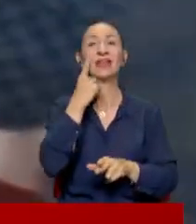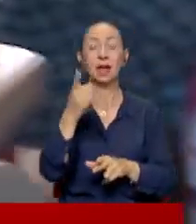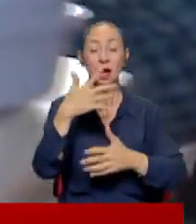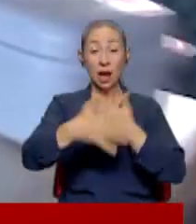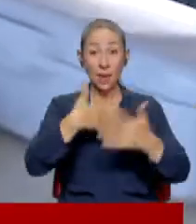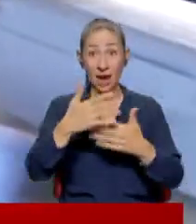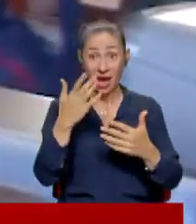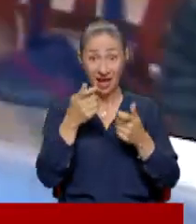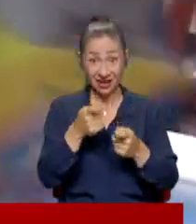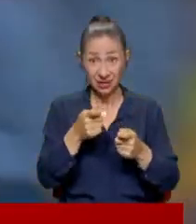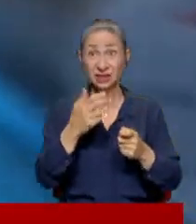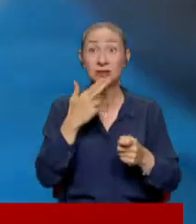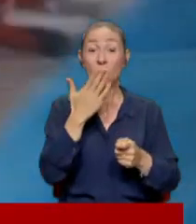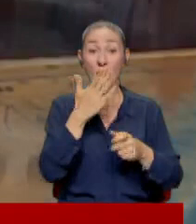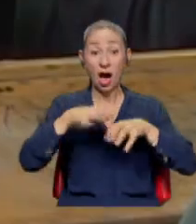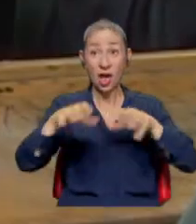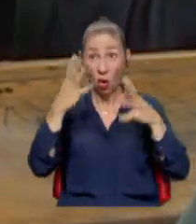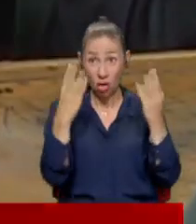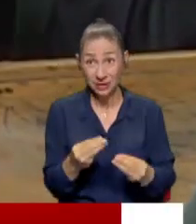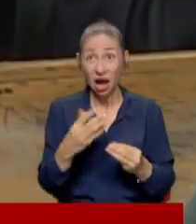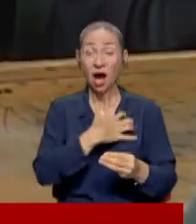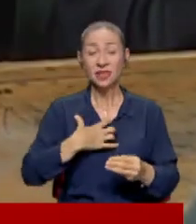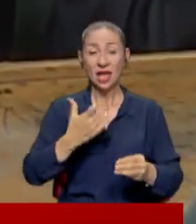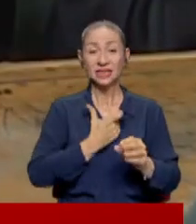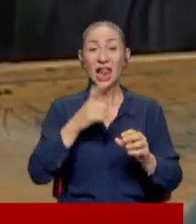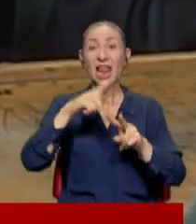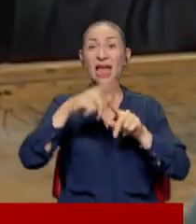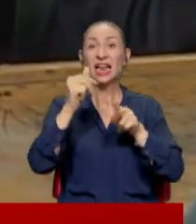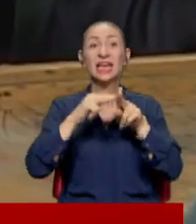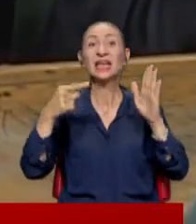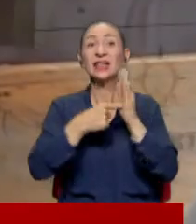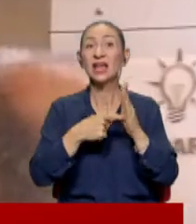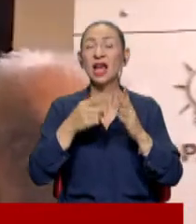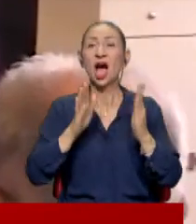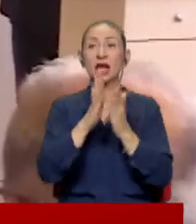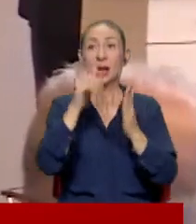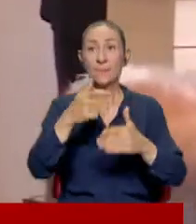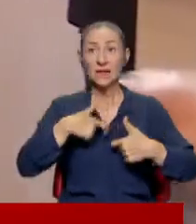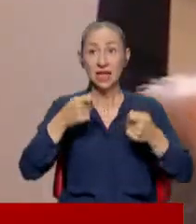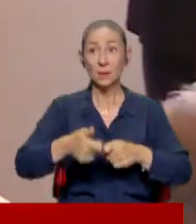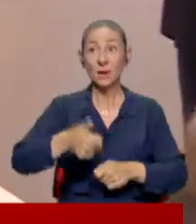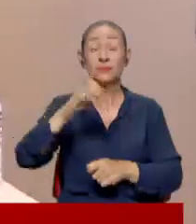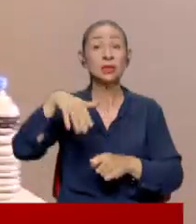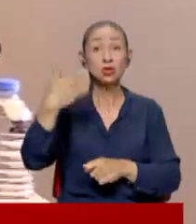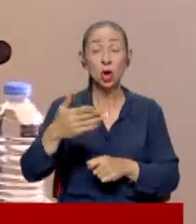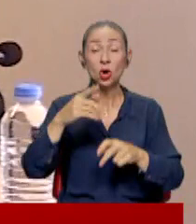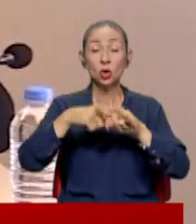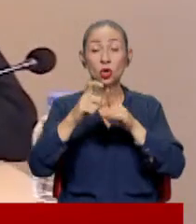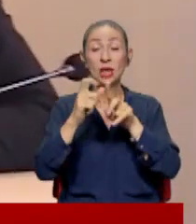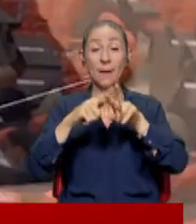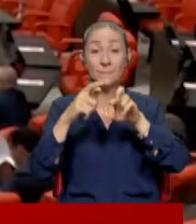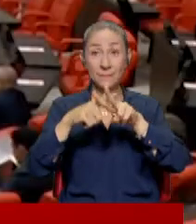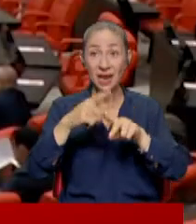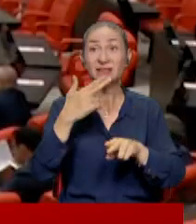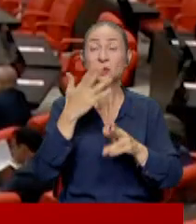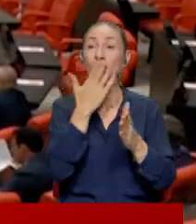eğitime karşı kız ve erkek okulları önermenin anayasanın laiklik ilkesine aykırı olduğunu söylerken Milli Eğitim Bakanı'nın ardından Hüdapar'da